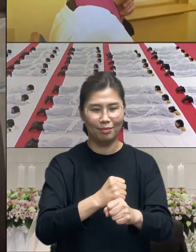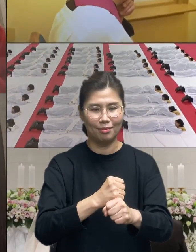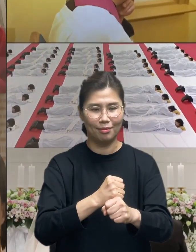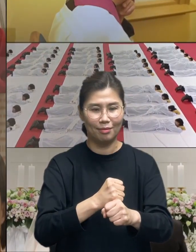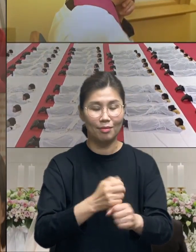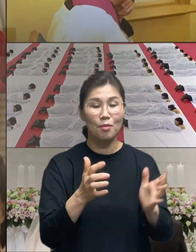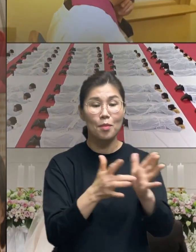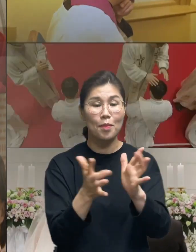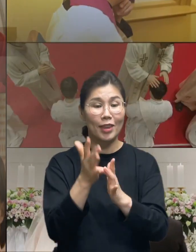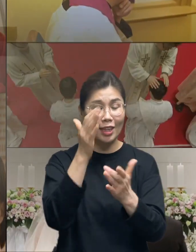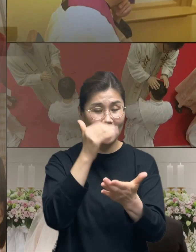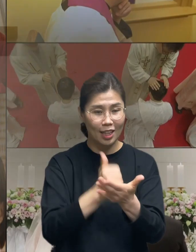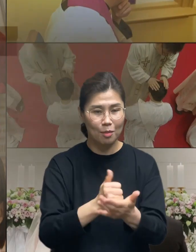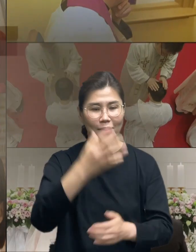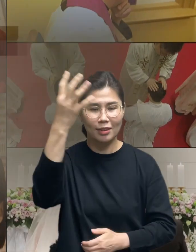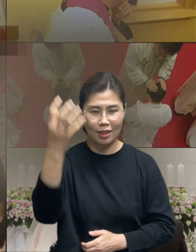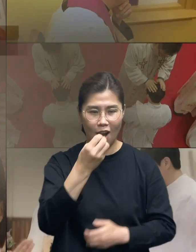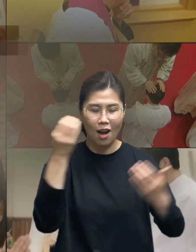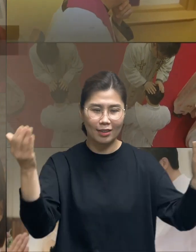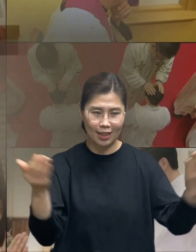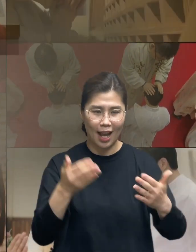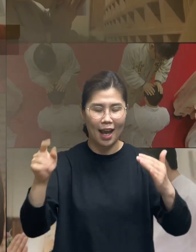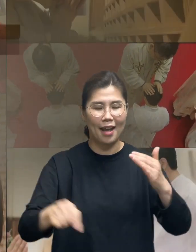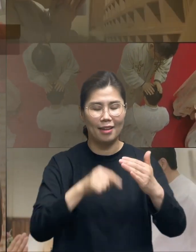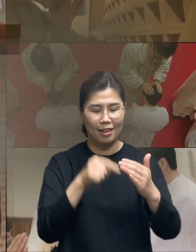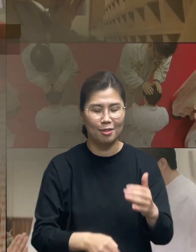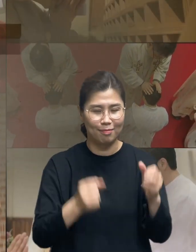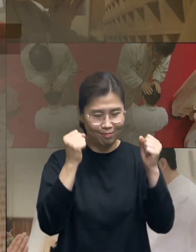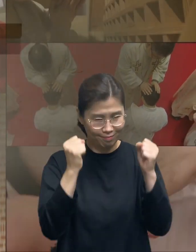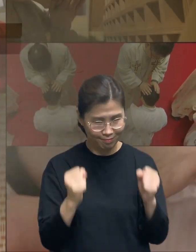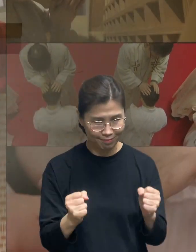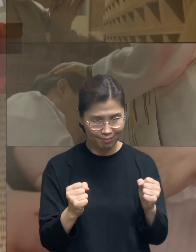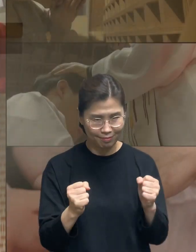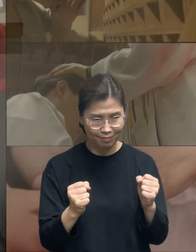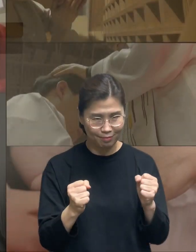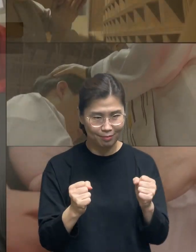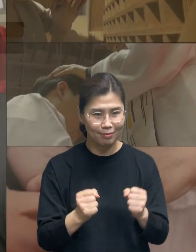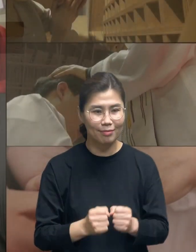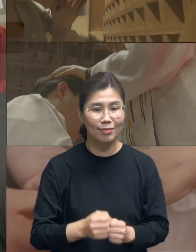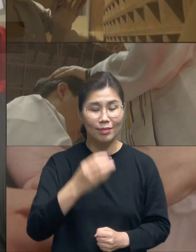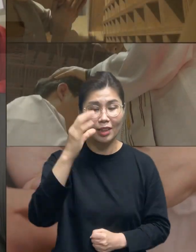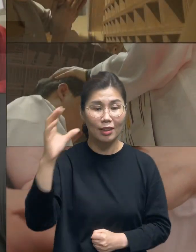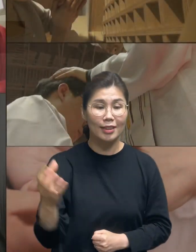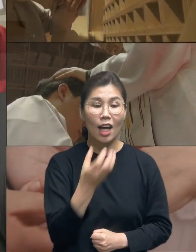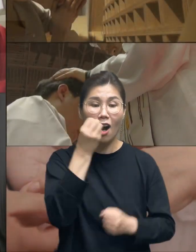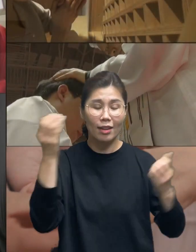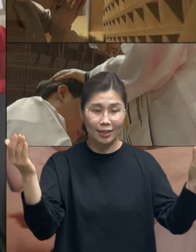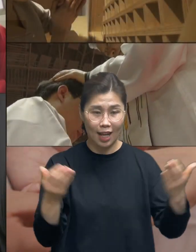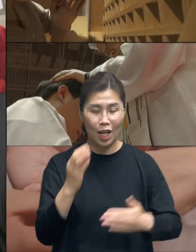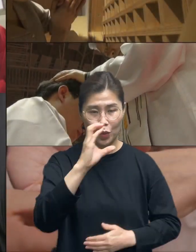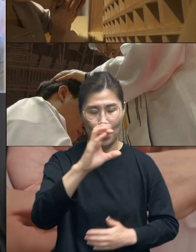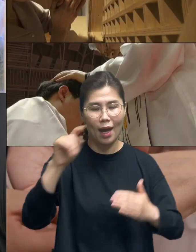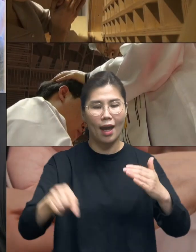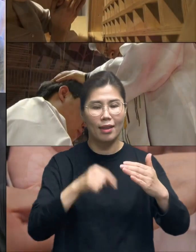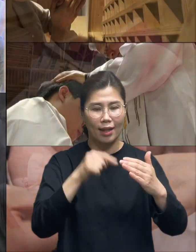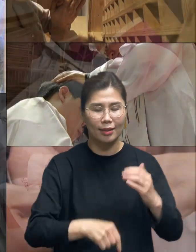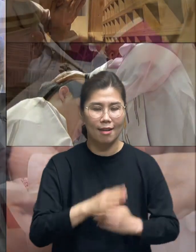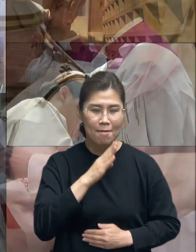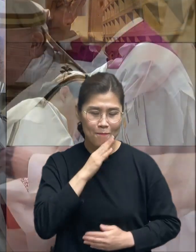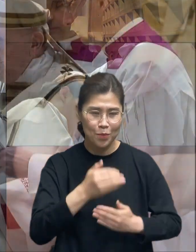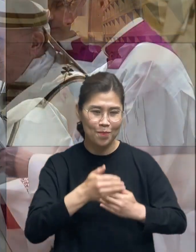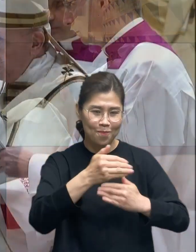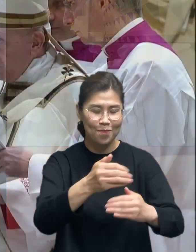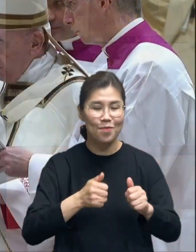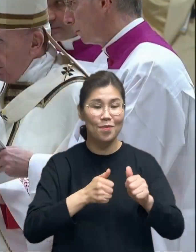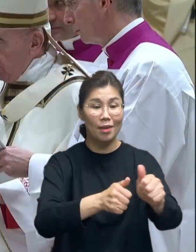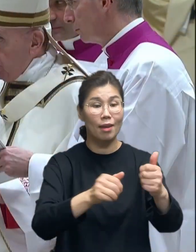것입니다 예수님께서는 또 그 안에서 일하고 계십니다 그래서 성사는 교